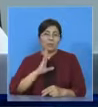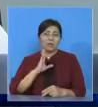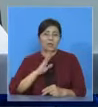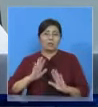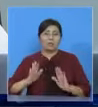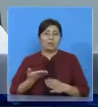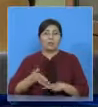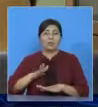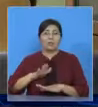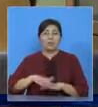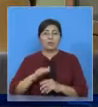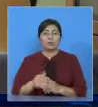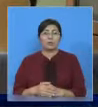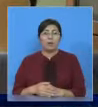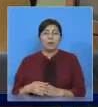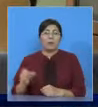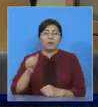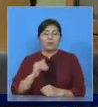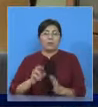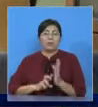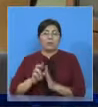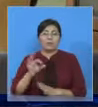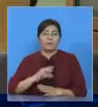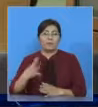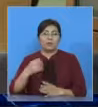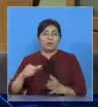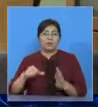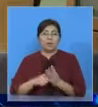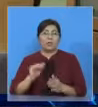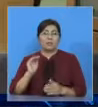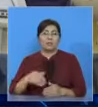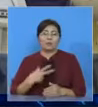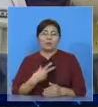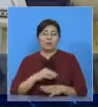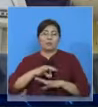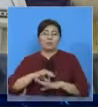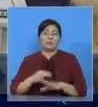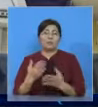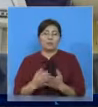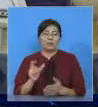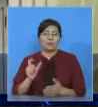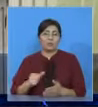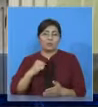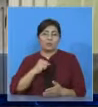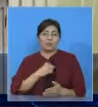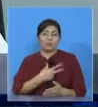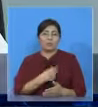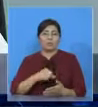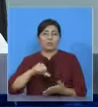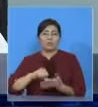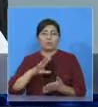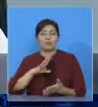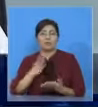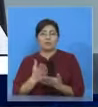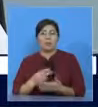Екі әйелдің жағдайы ауыр. Ақпан айынан бері облысымызда 506 мың доза вакцина әкелінді. Тұрғындар қазір саналы түрде екпе алып жатыр. Барлығы